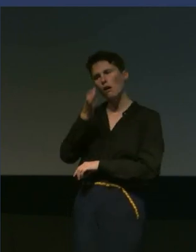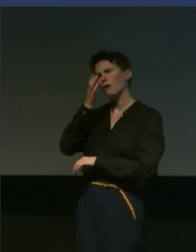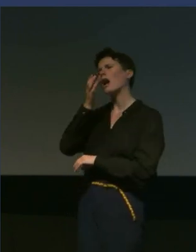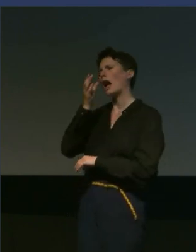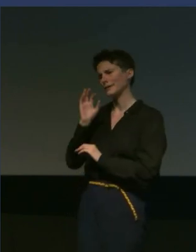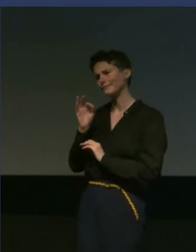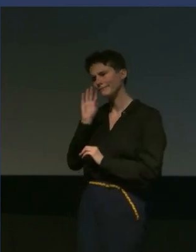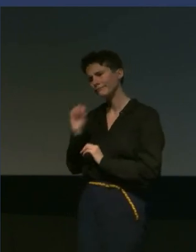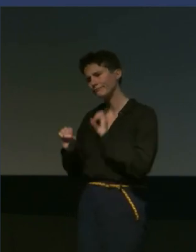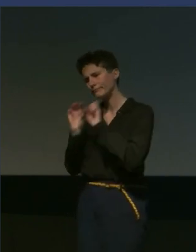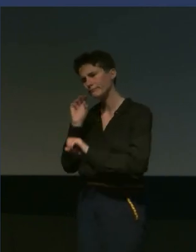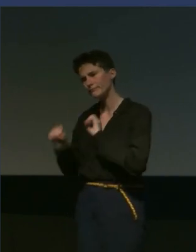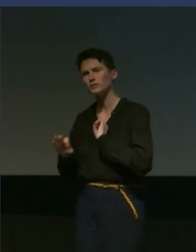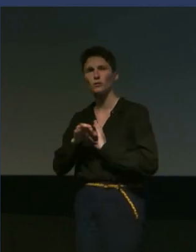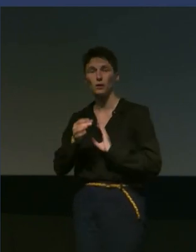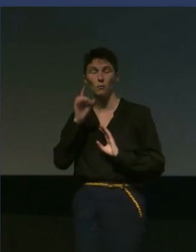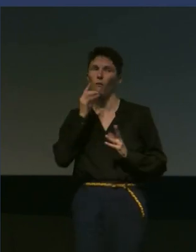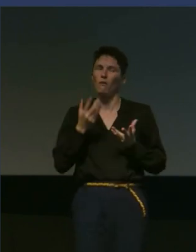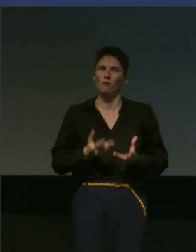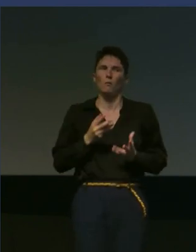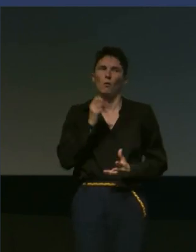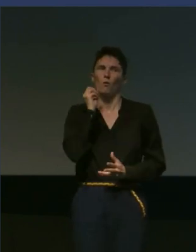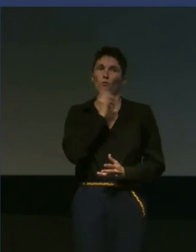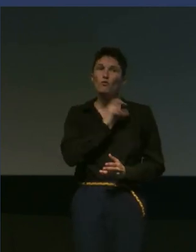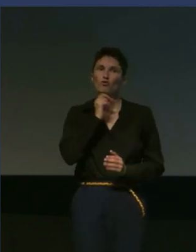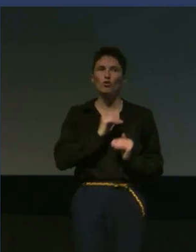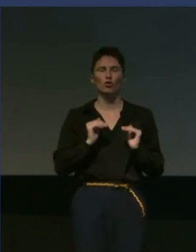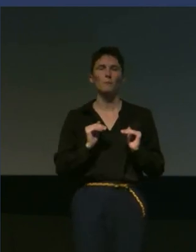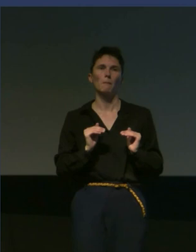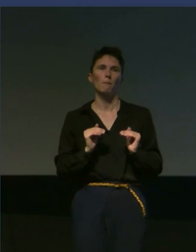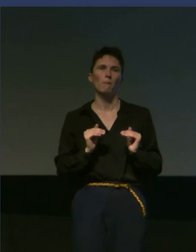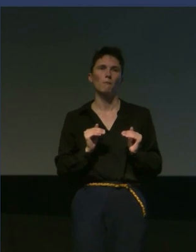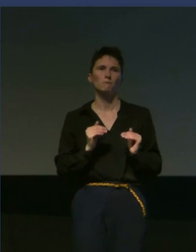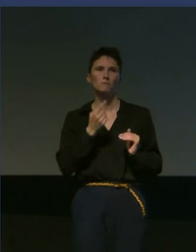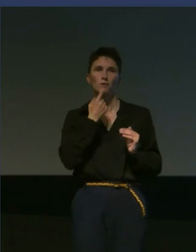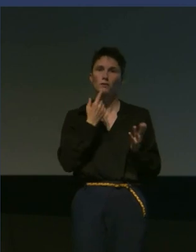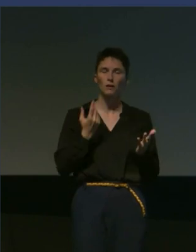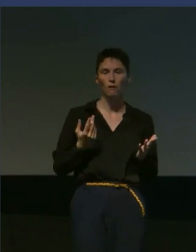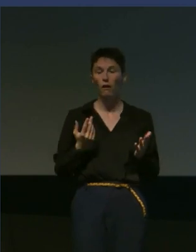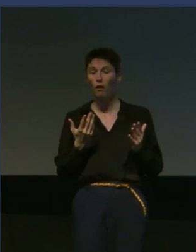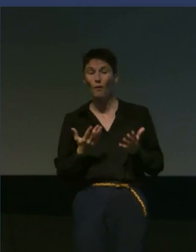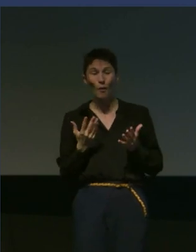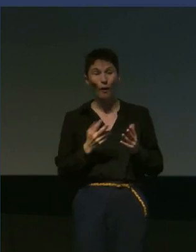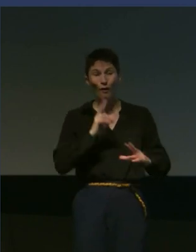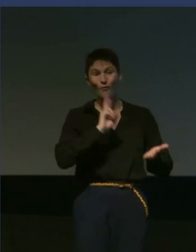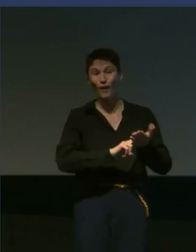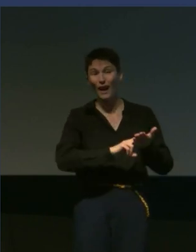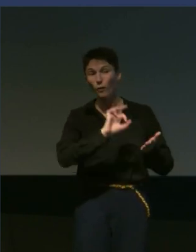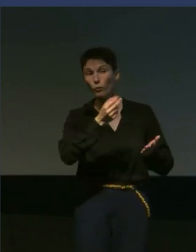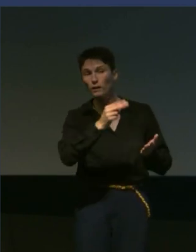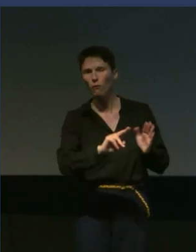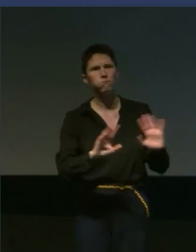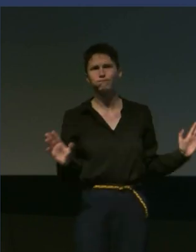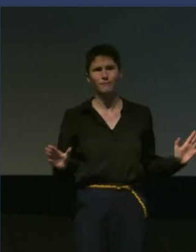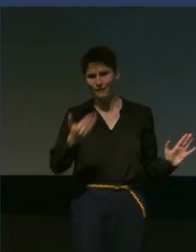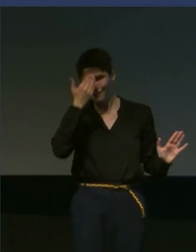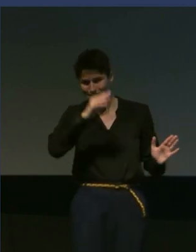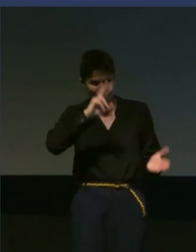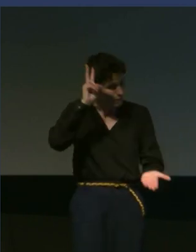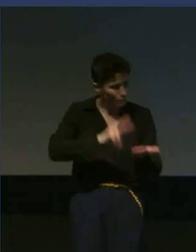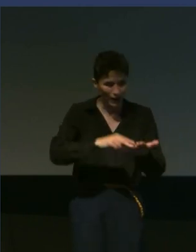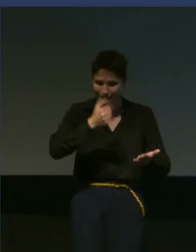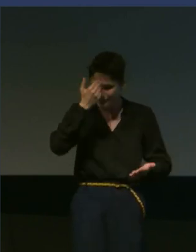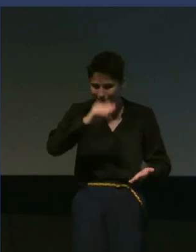parce que bah, là, on est dans une ambiance où il n'est plus temps de savoir si c'est vrai ou pas ce qui se passe. On sait que c'est vrai, maintenant, on peut agir, en fait.